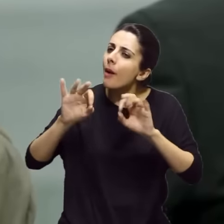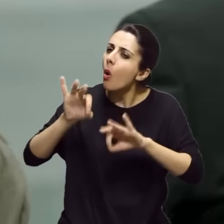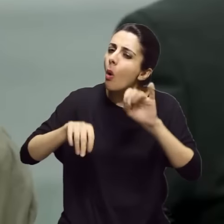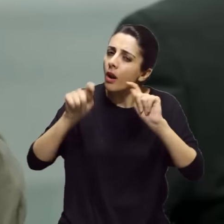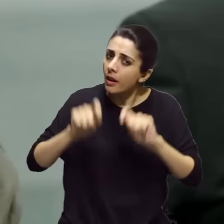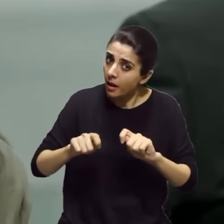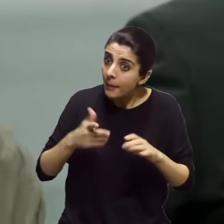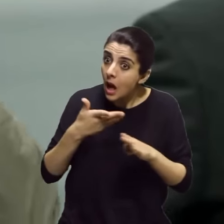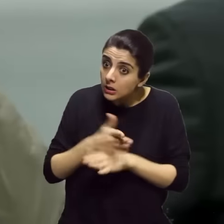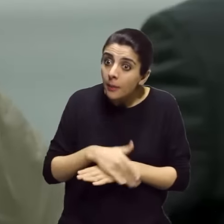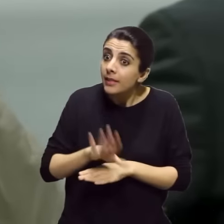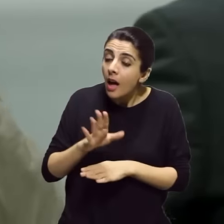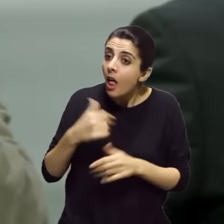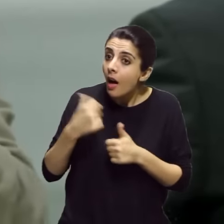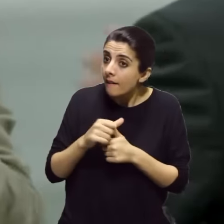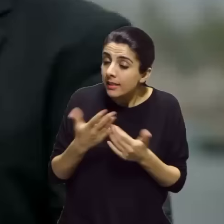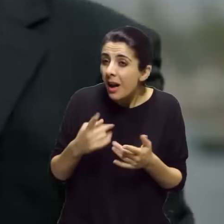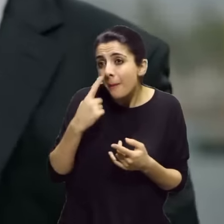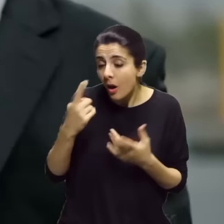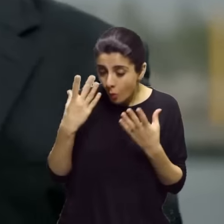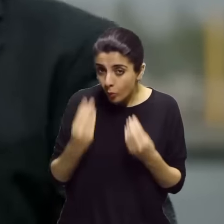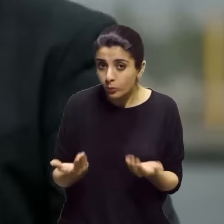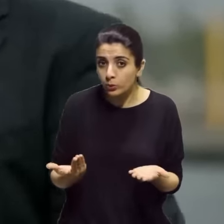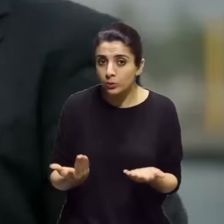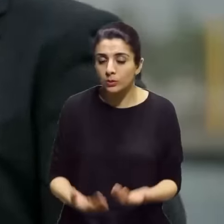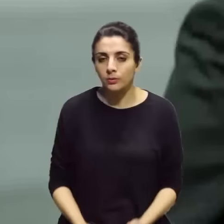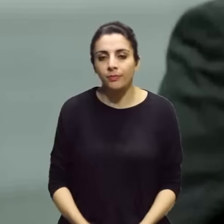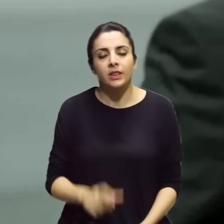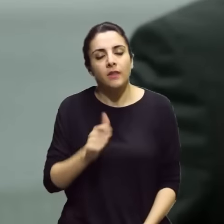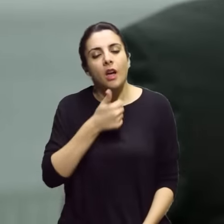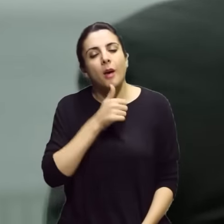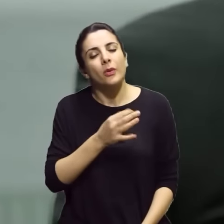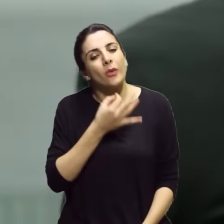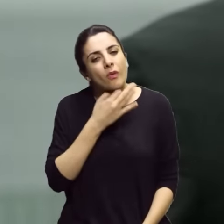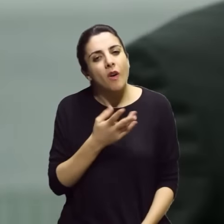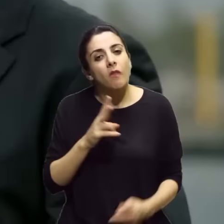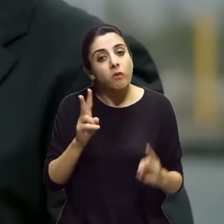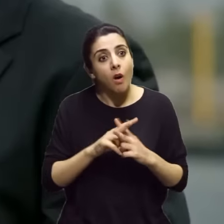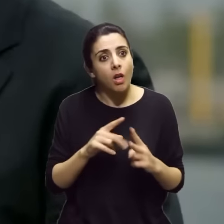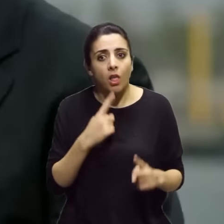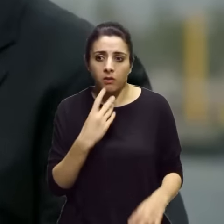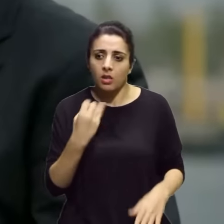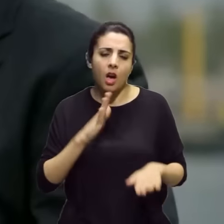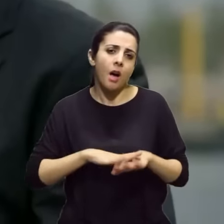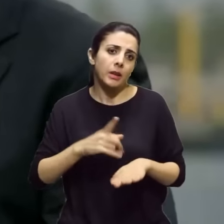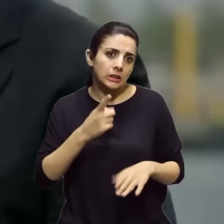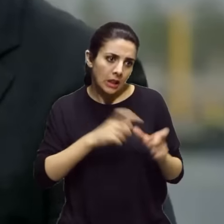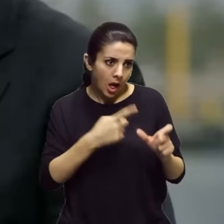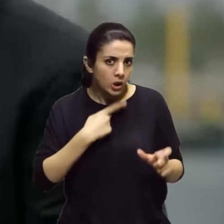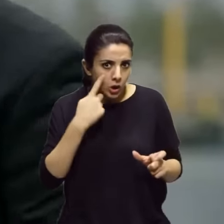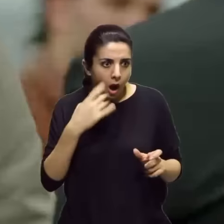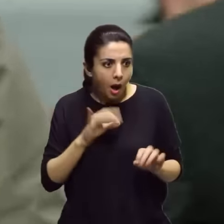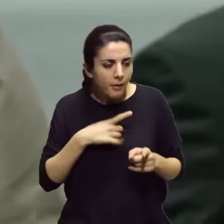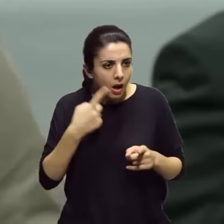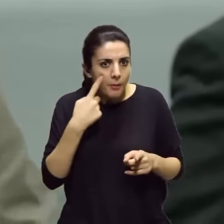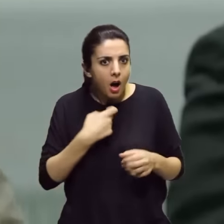kontrol ettirsen gerçek mi değil mi bu evlilik bir baksak bir... Cevdet abi gözünü seveyim faturayı bana kesme ya. Bak Sinan şahidim. Biz gözümüzü